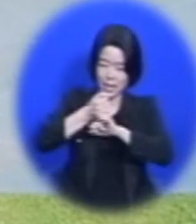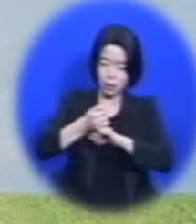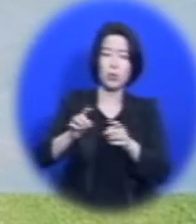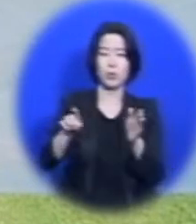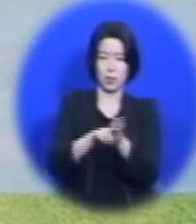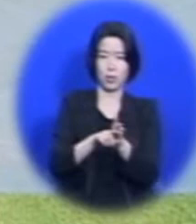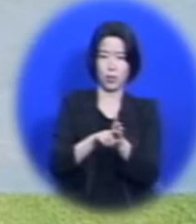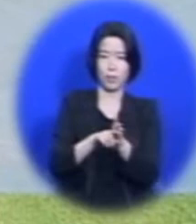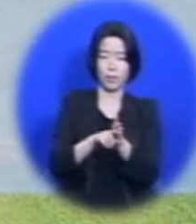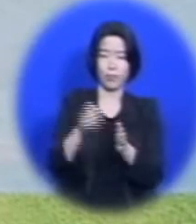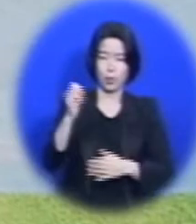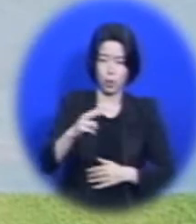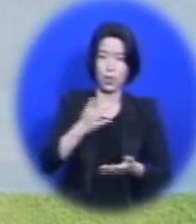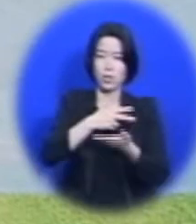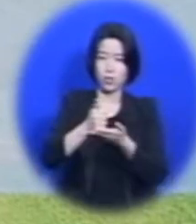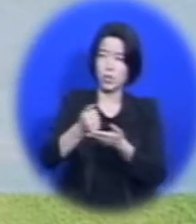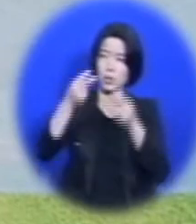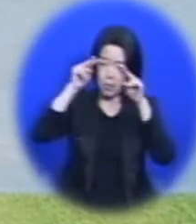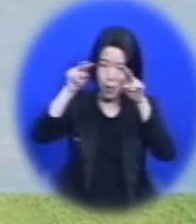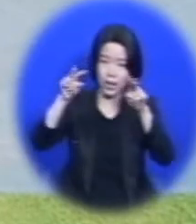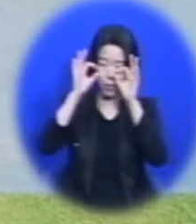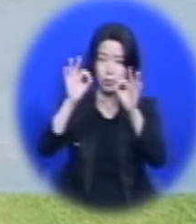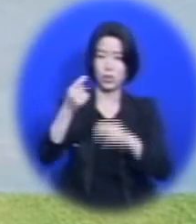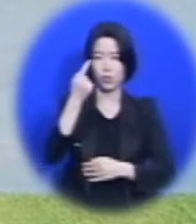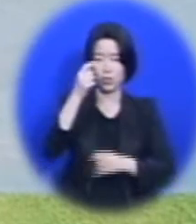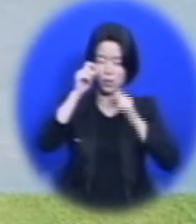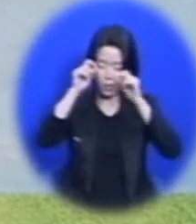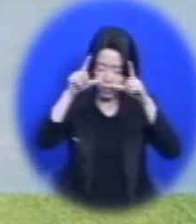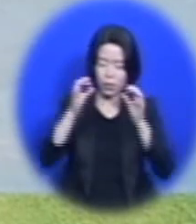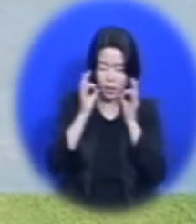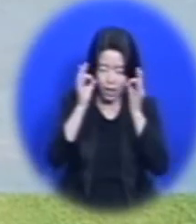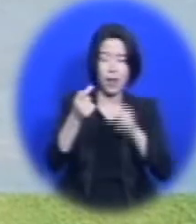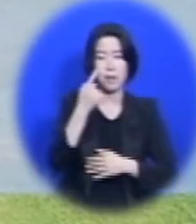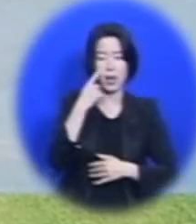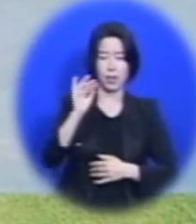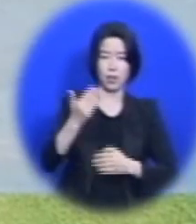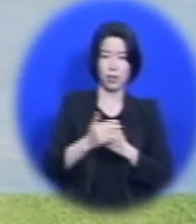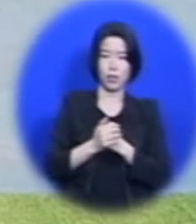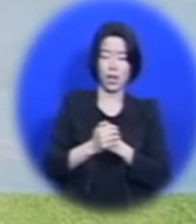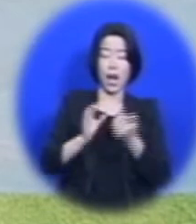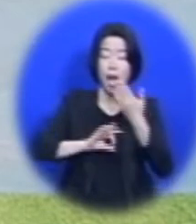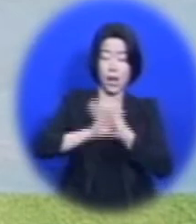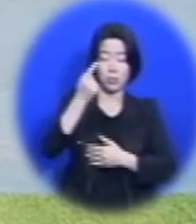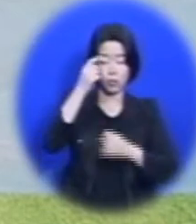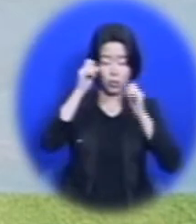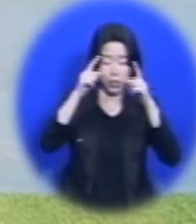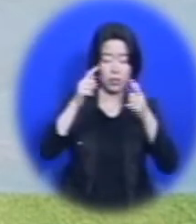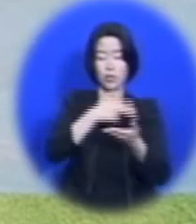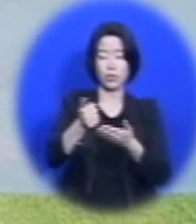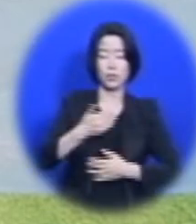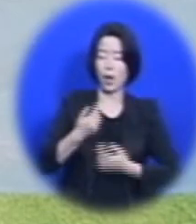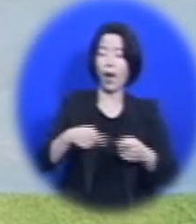믿고 그리고 주님을 바라보는 눈을 뜨려고 해봐야 됩니다. 아침에 눈을 떴을 때 주님은